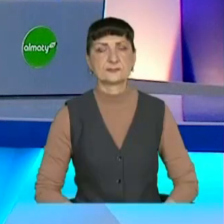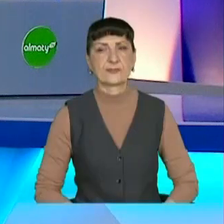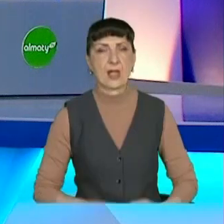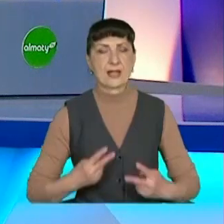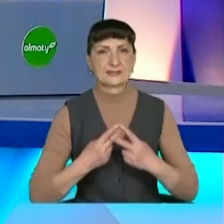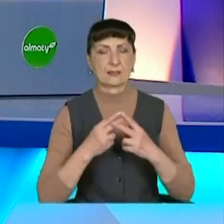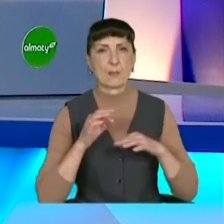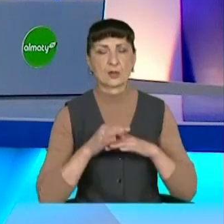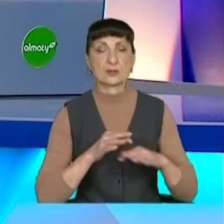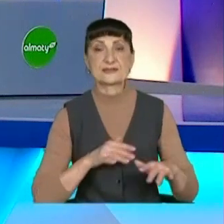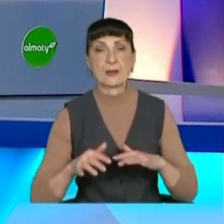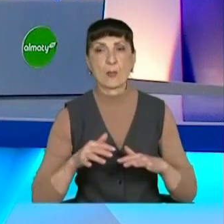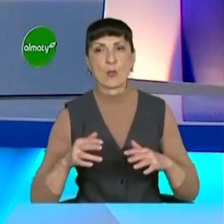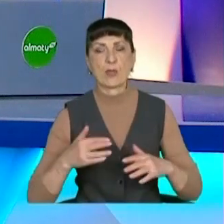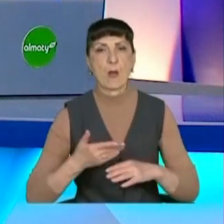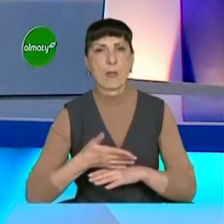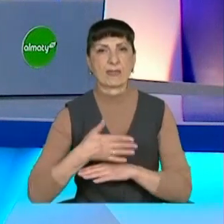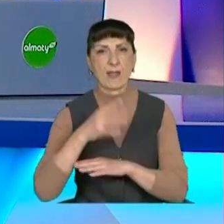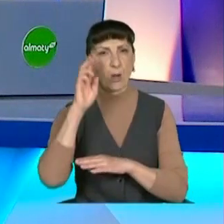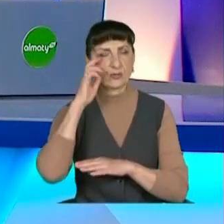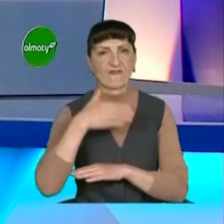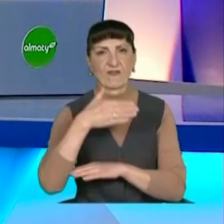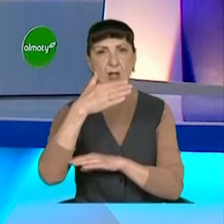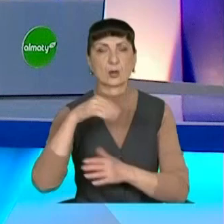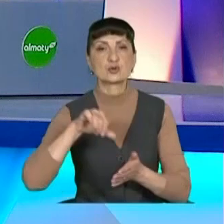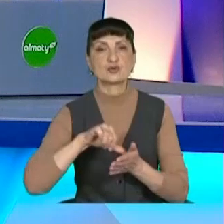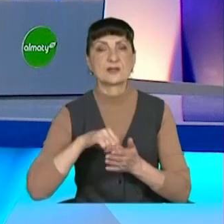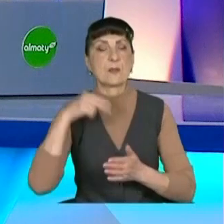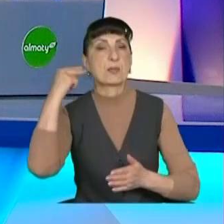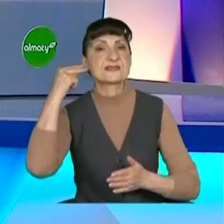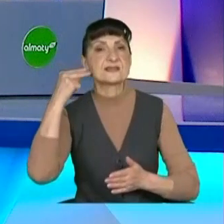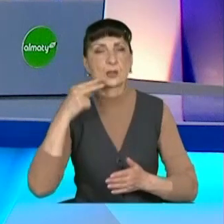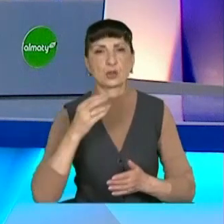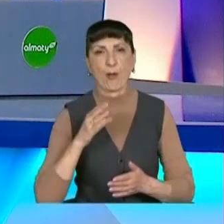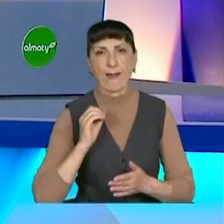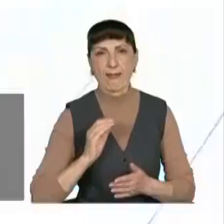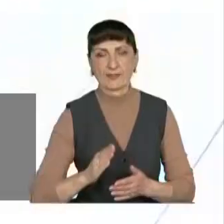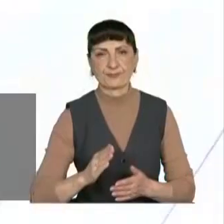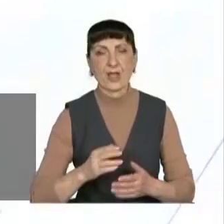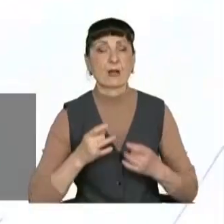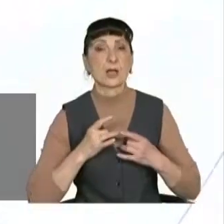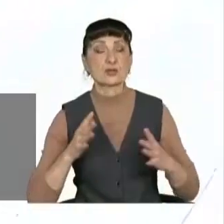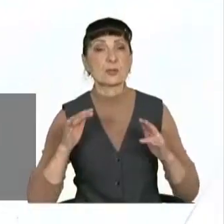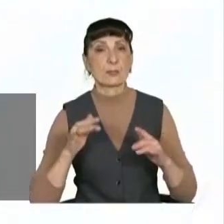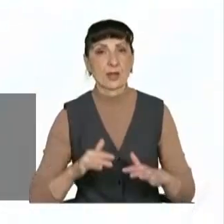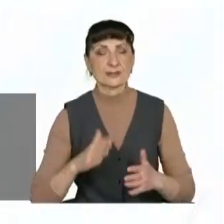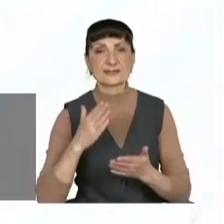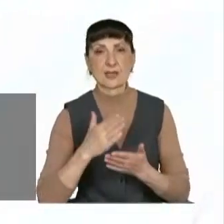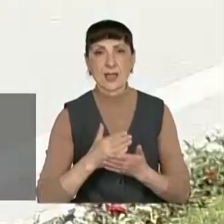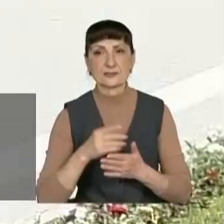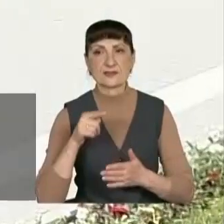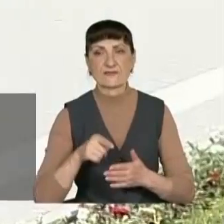В Астане прошла церемония поднятия государственного флага с участием президента Касым-Жомарта Тукаева. Торжественное мероприятие состоялось